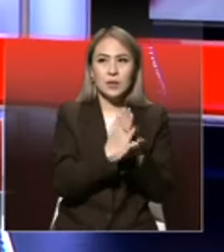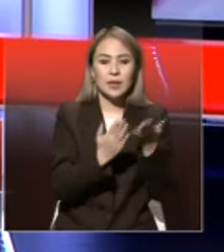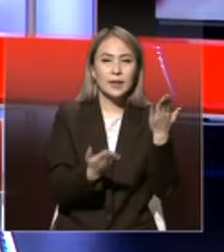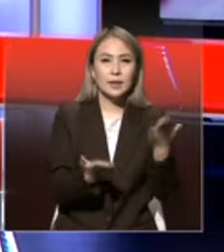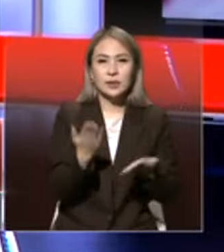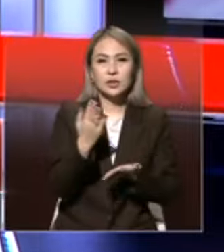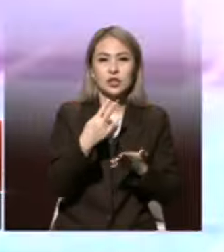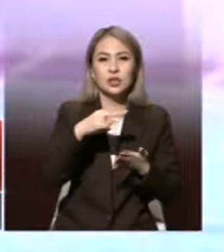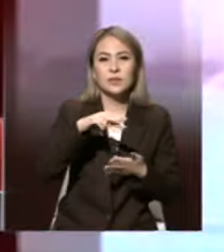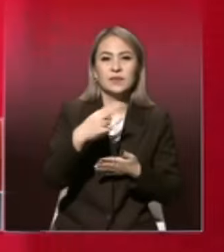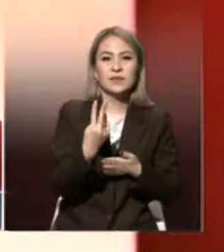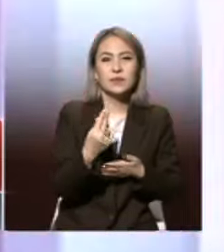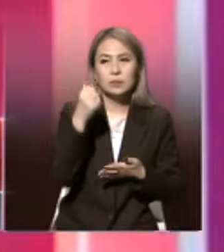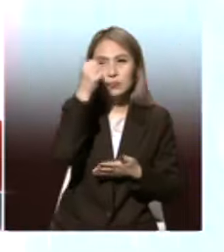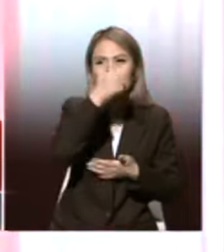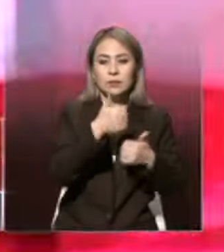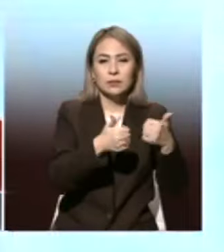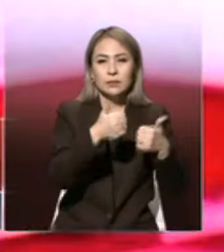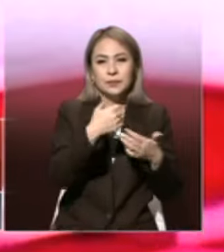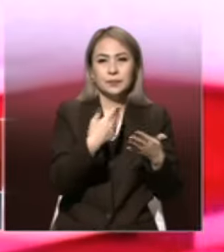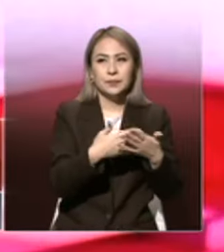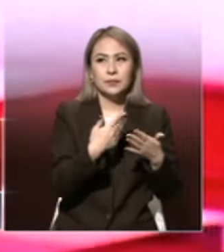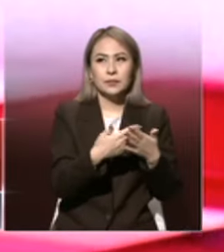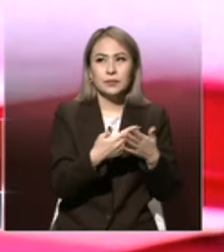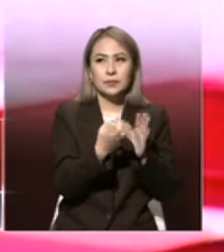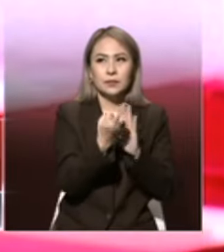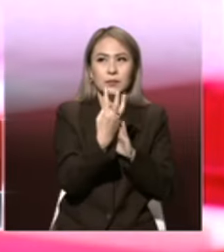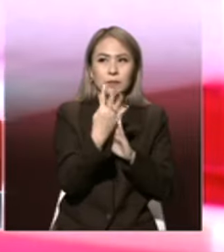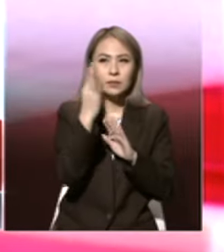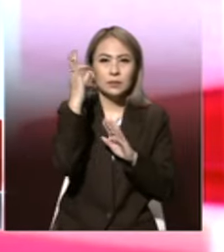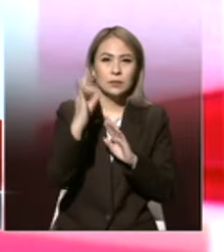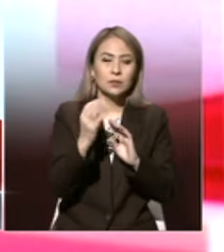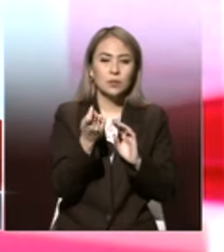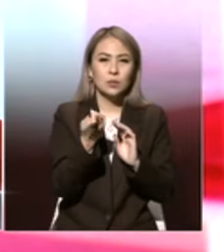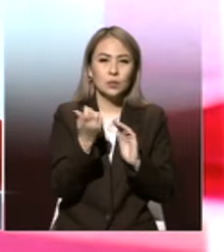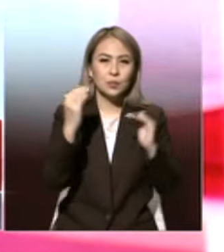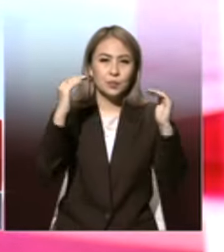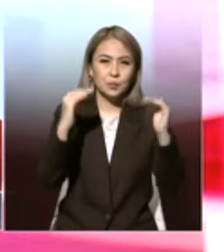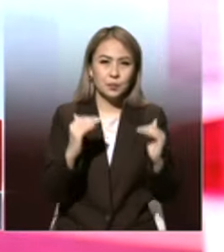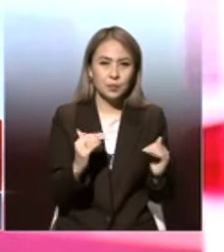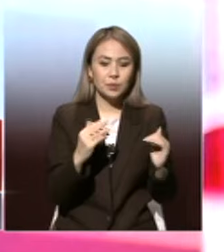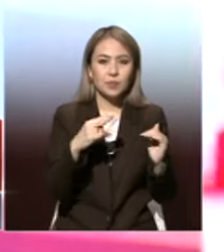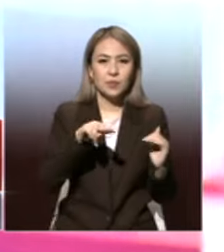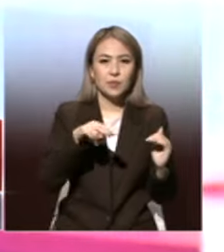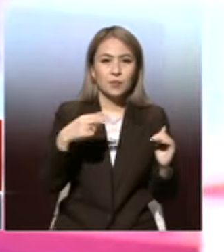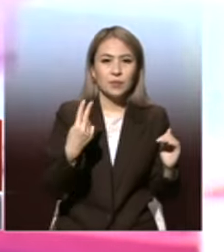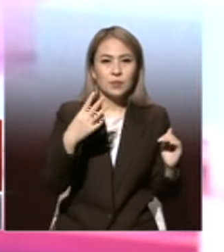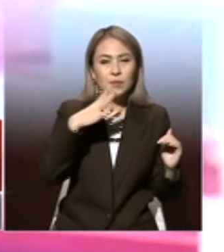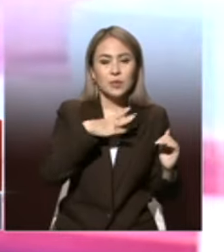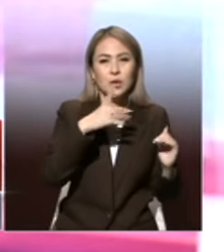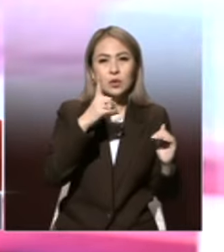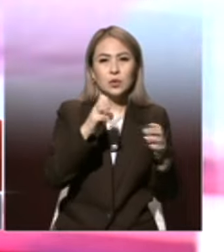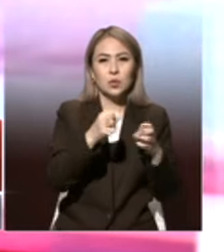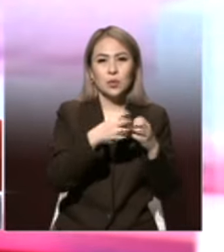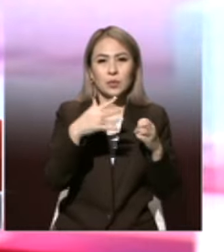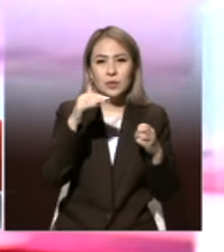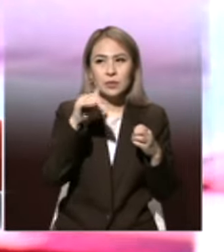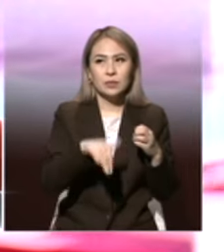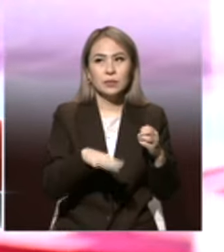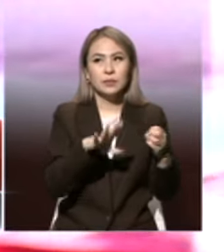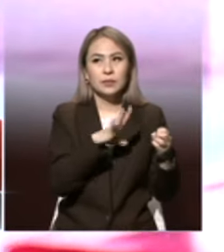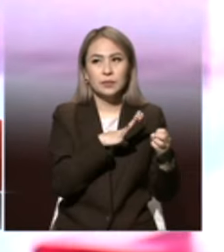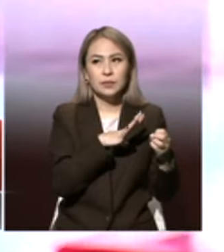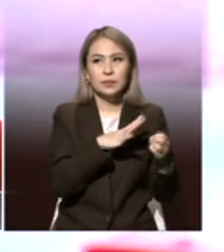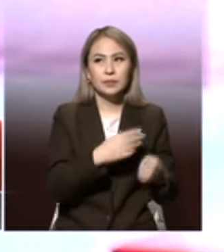оны 22 жылдың қорытындысымен салыстыратын болсақ, 14% төмендеді. 22 жылы 115526 арыздар